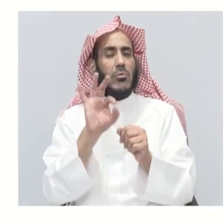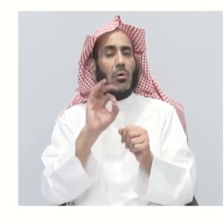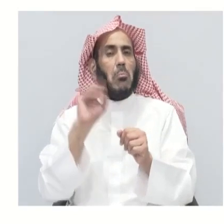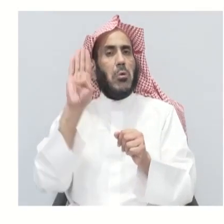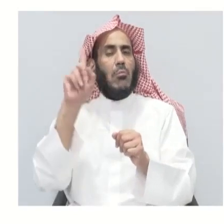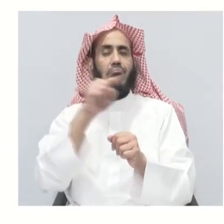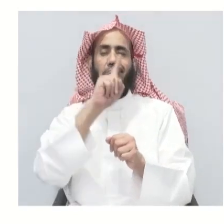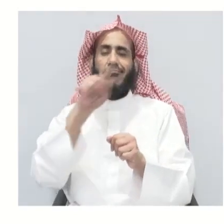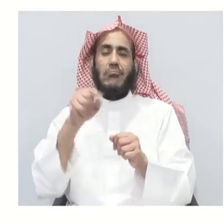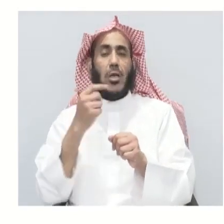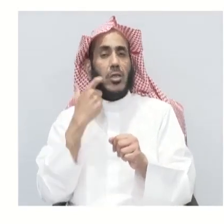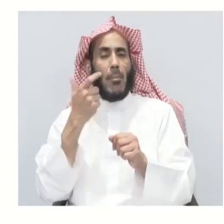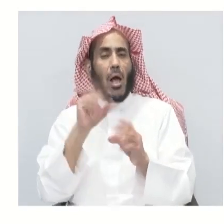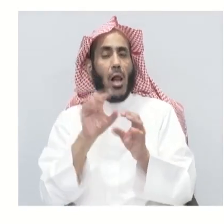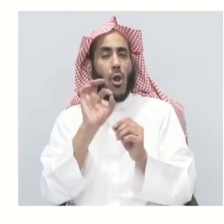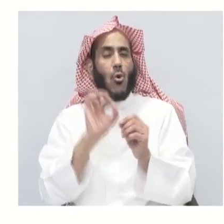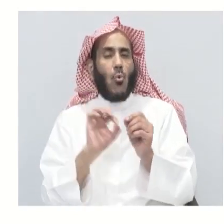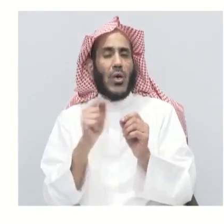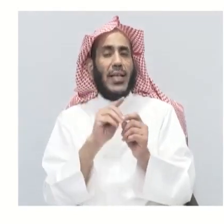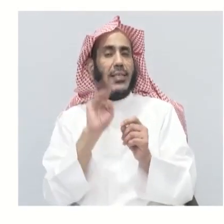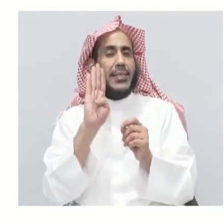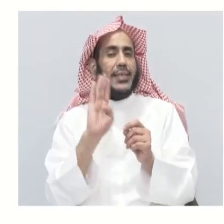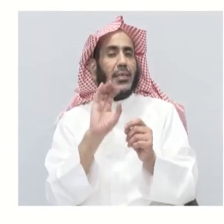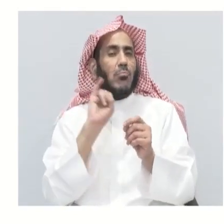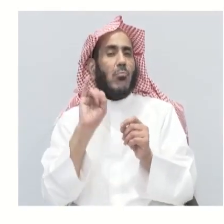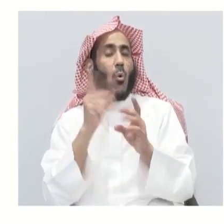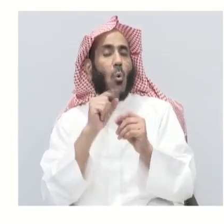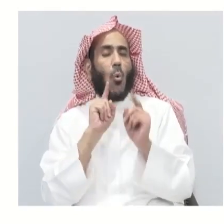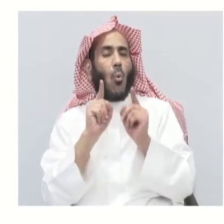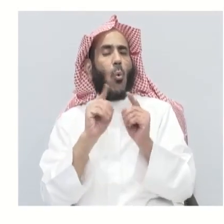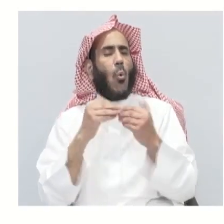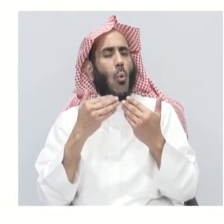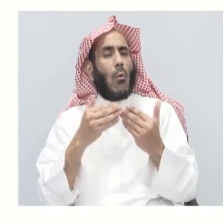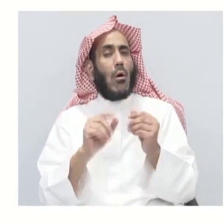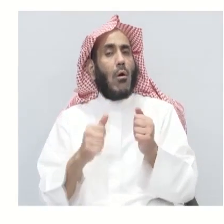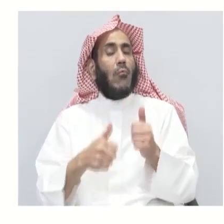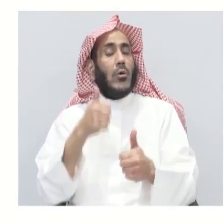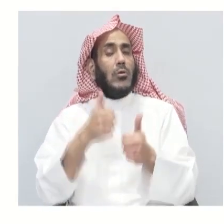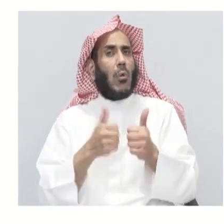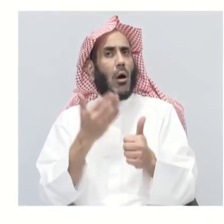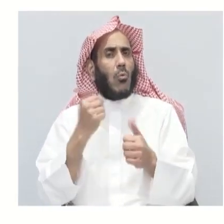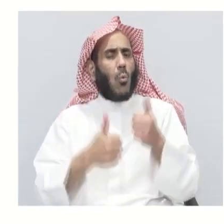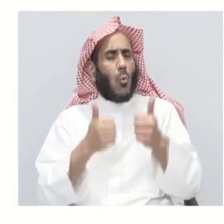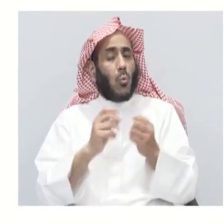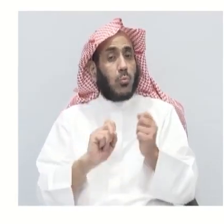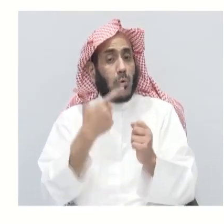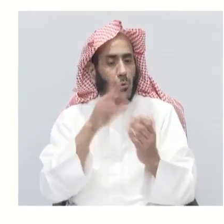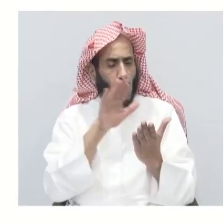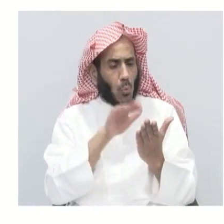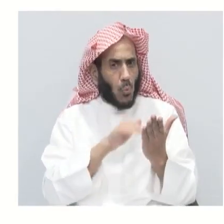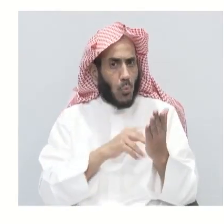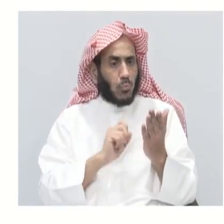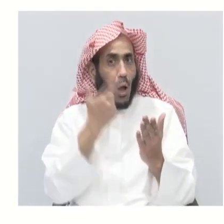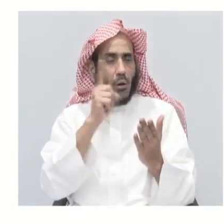ب ولكن انتبه للوحدات في هذه الجزئيه وهذا غالبا ما يحصل في اختبار التحصيلي تستعجل وتختار